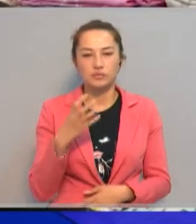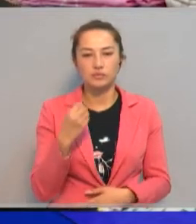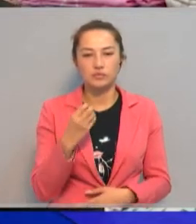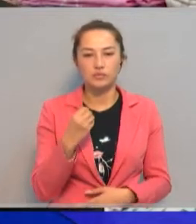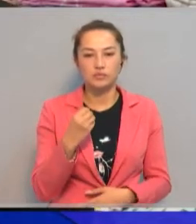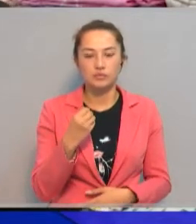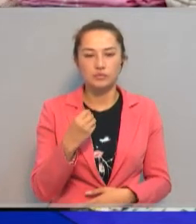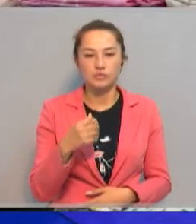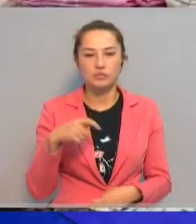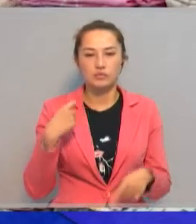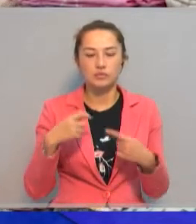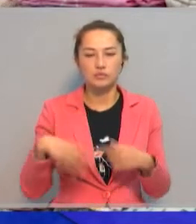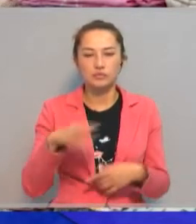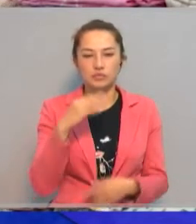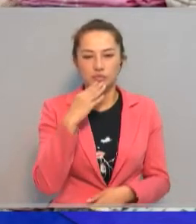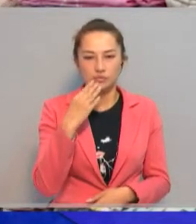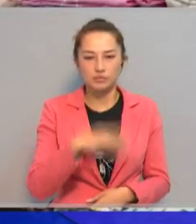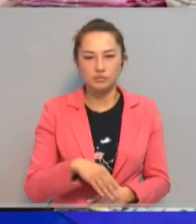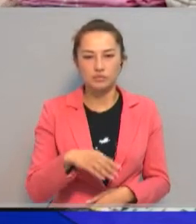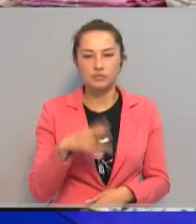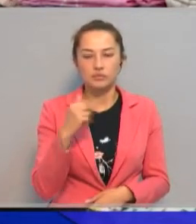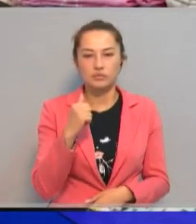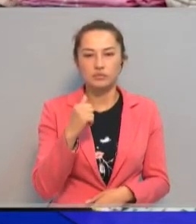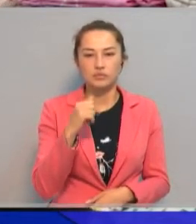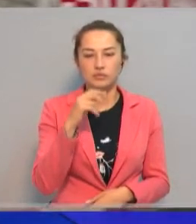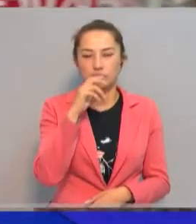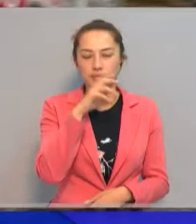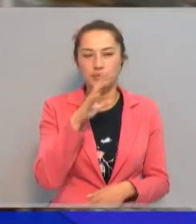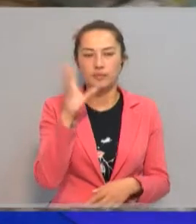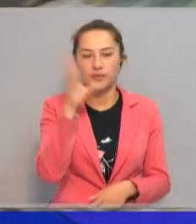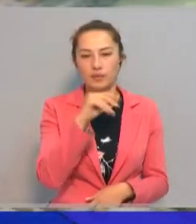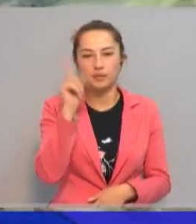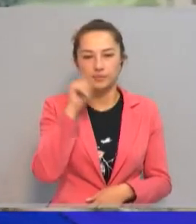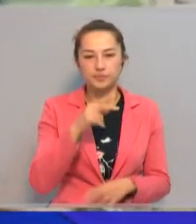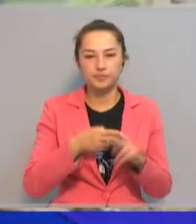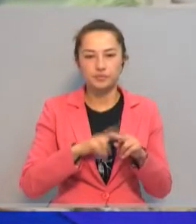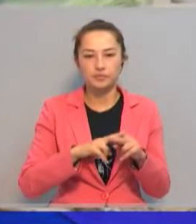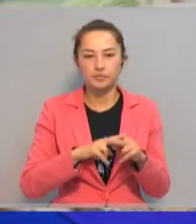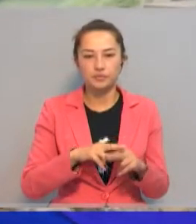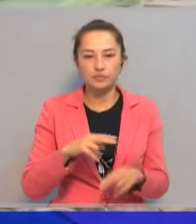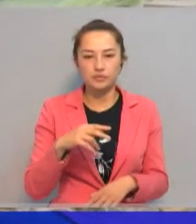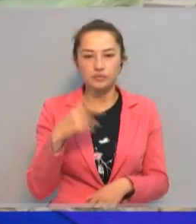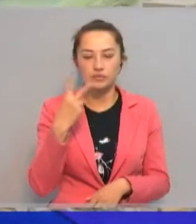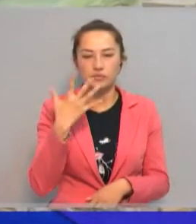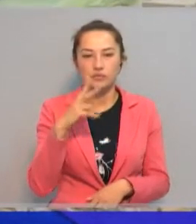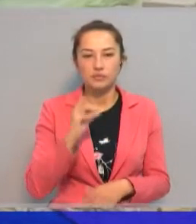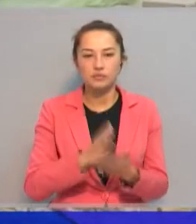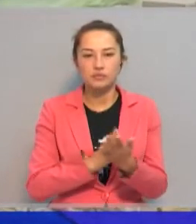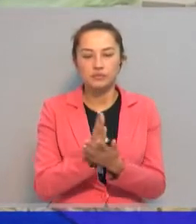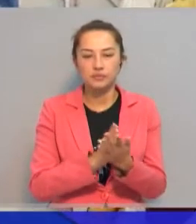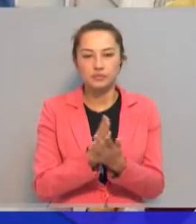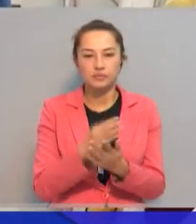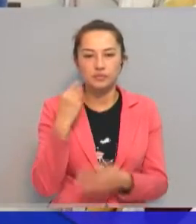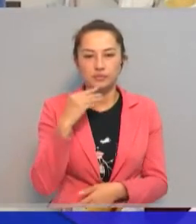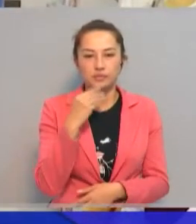бар. Тауарларың барлығы сапалы, оны клиенттеріміз дәлел. Қойма дүкені нарықта 25 жылдан бері келе жатқан